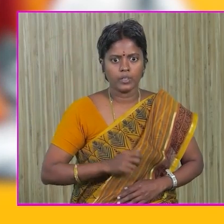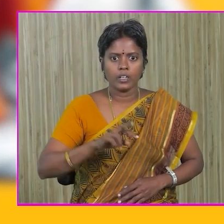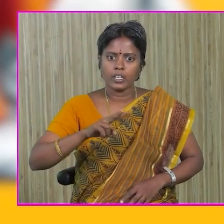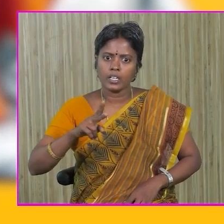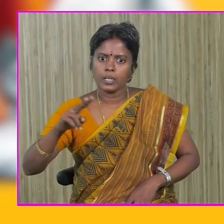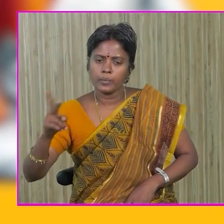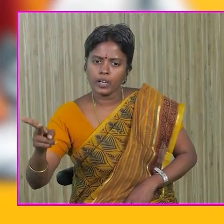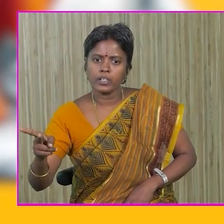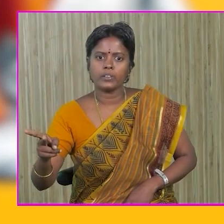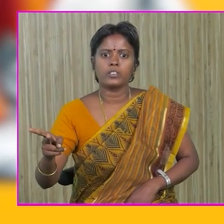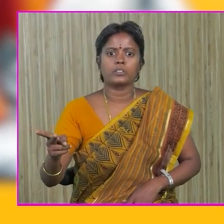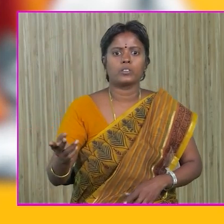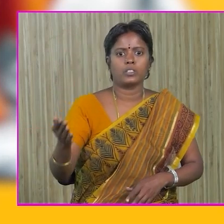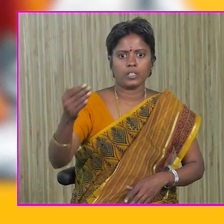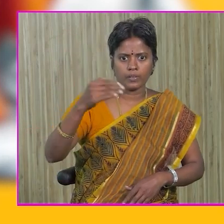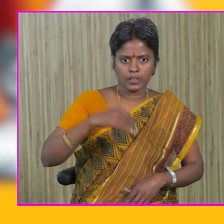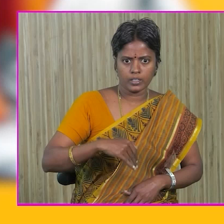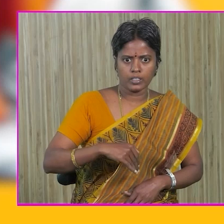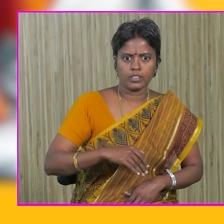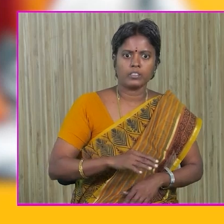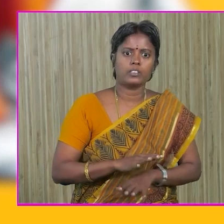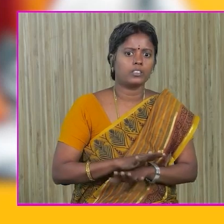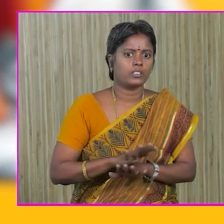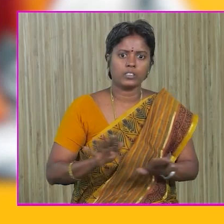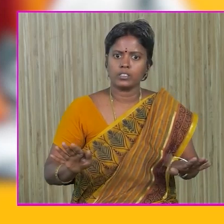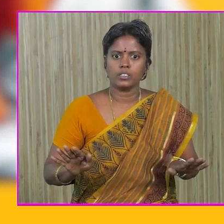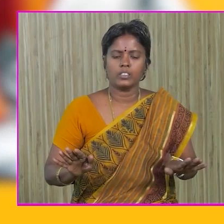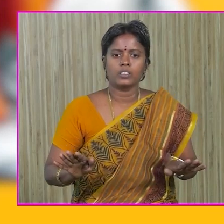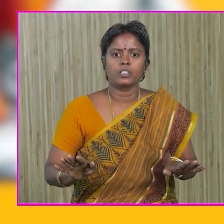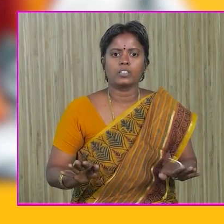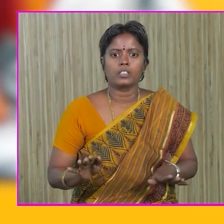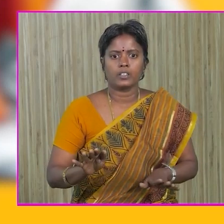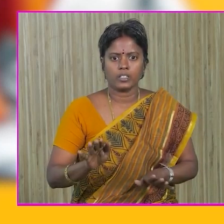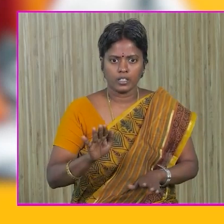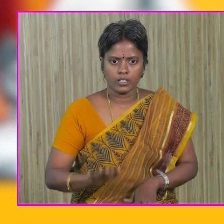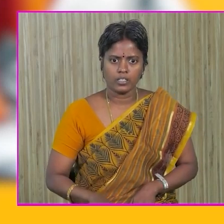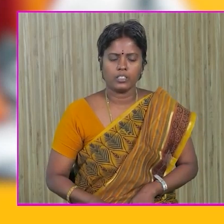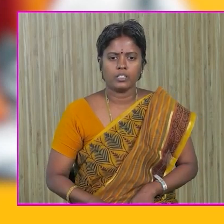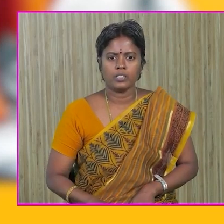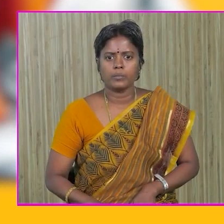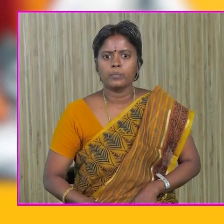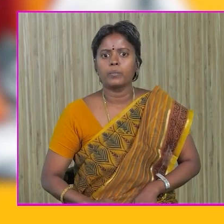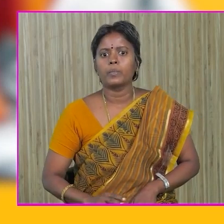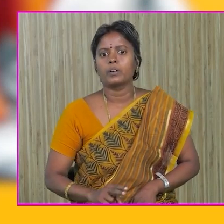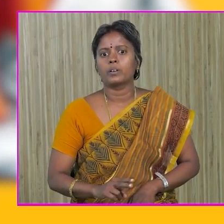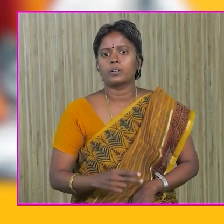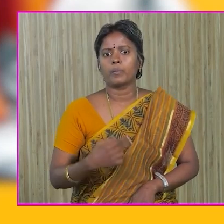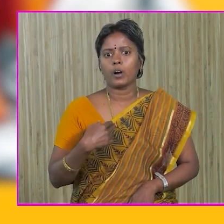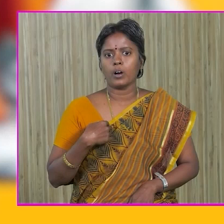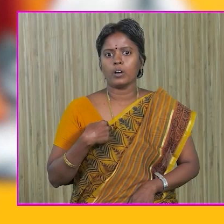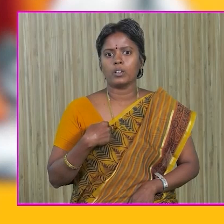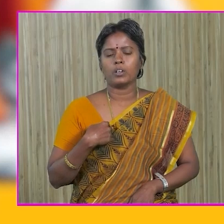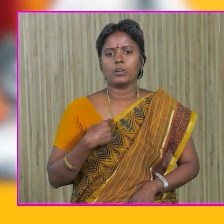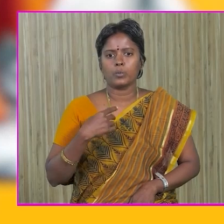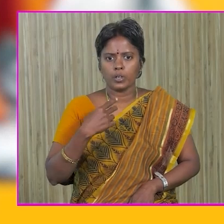மாறிவிட்ட சூழலில் யாருக்கும் அடிமையாகாமல் அடங்கி நடக்காத மான உணர்வும்